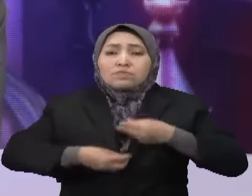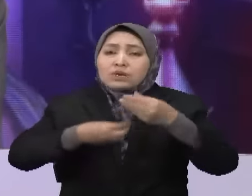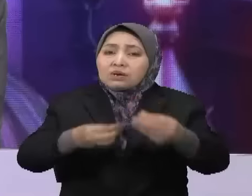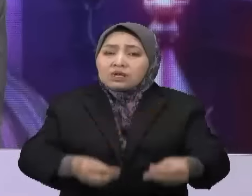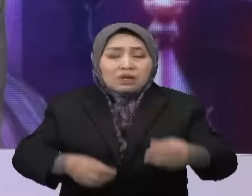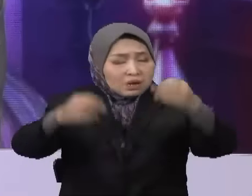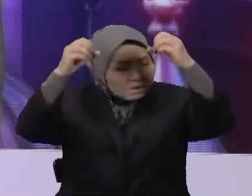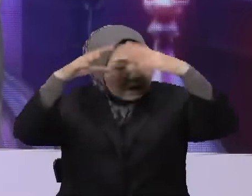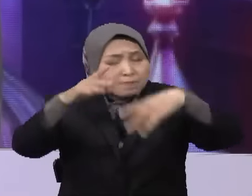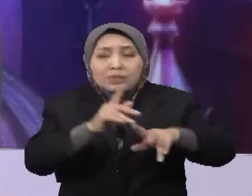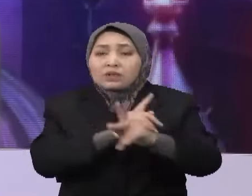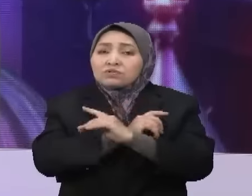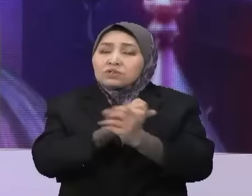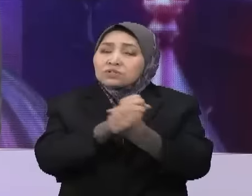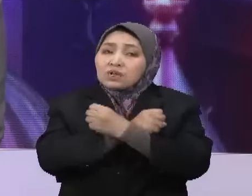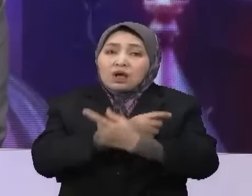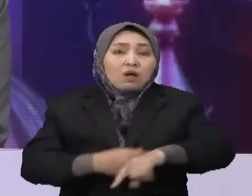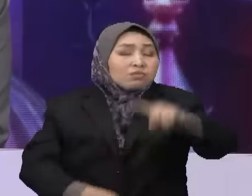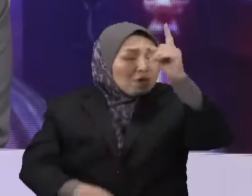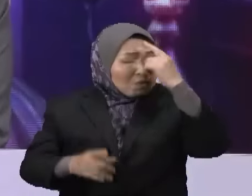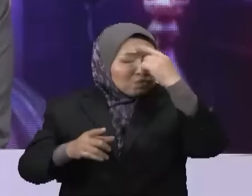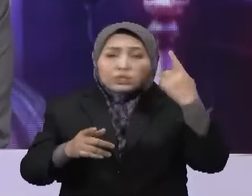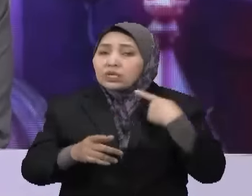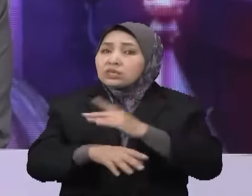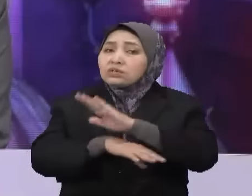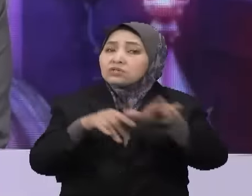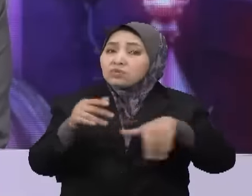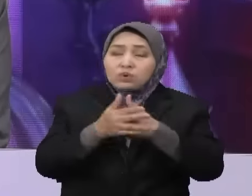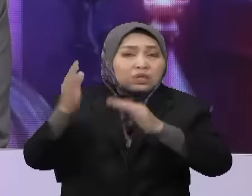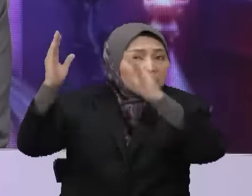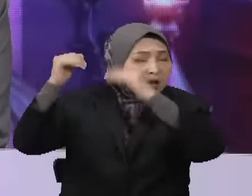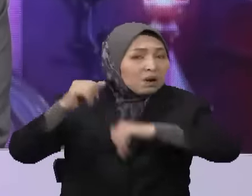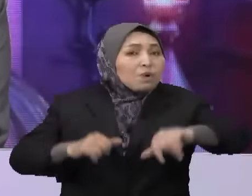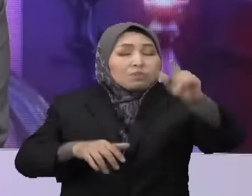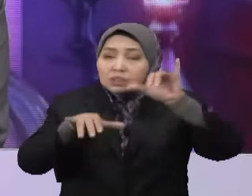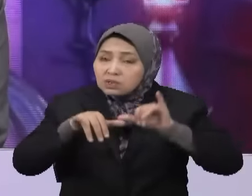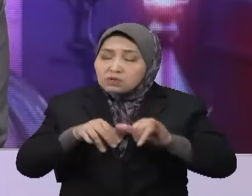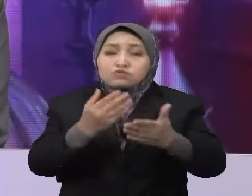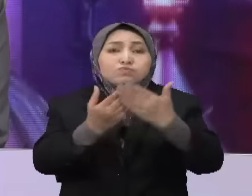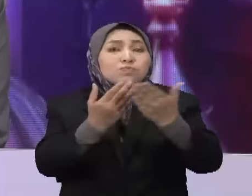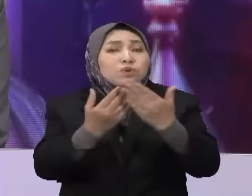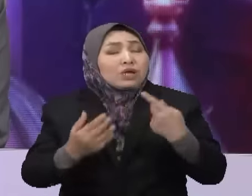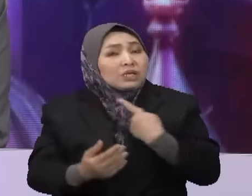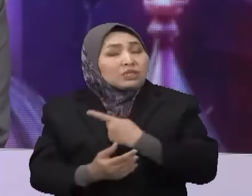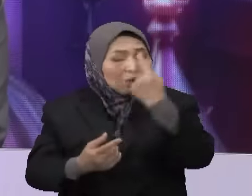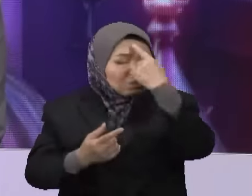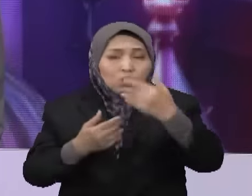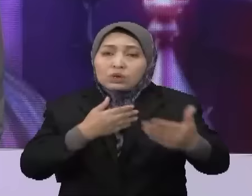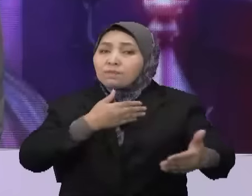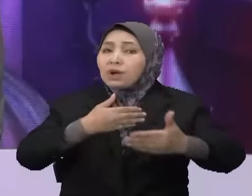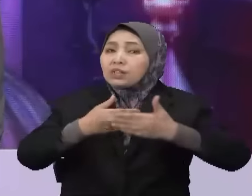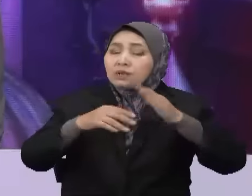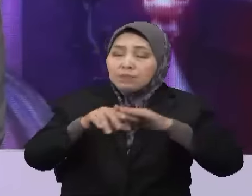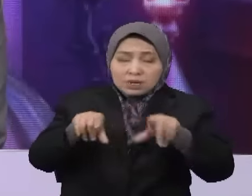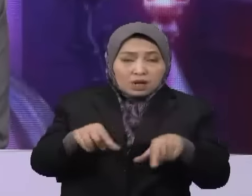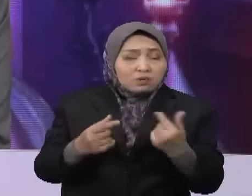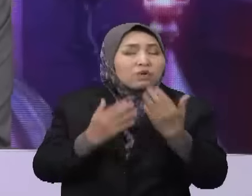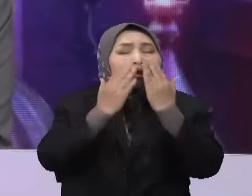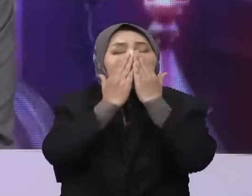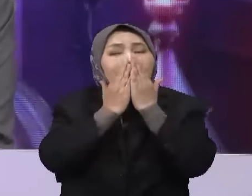sayang Allah Subhanahu wa taala buat kita semua, dan moga-moga Allah Subhanahu wa taala terus permudahkan kita untuk kita kembali kepada Al-Quran.